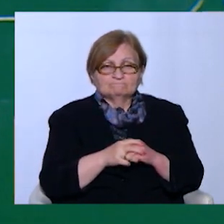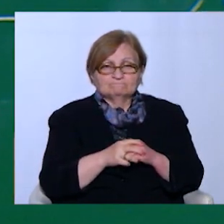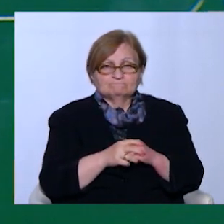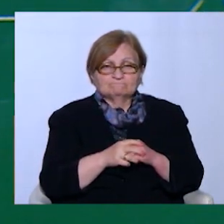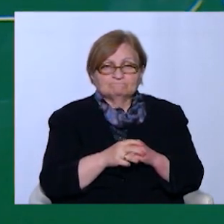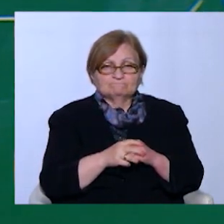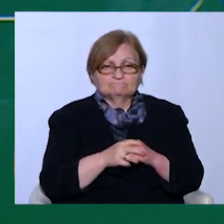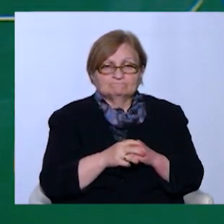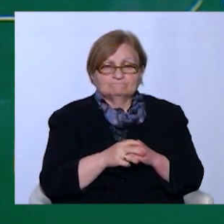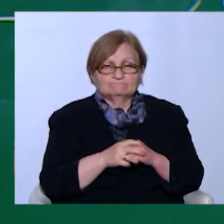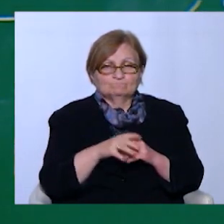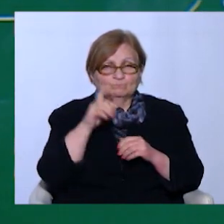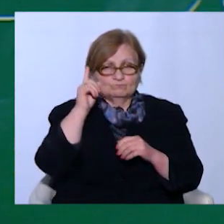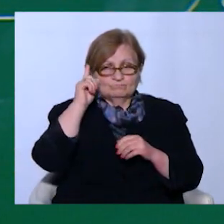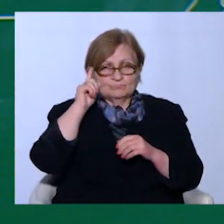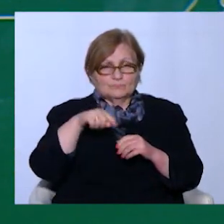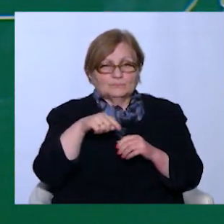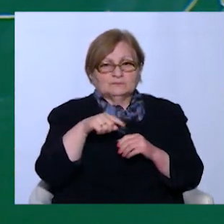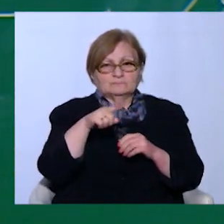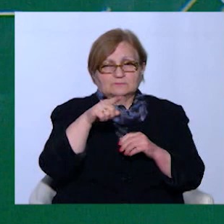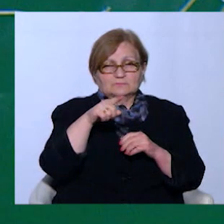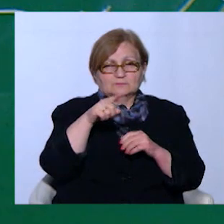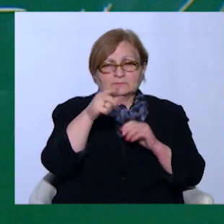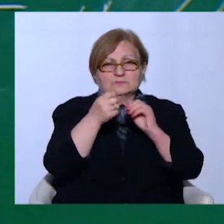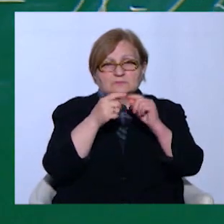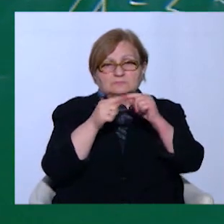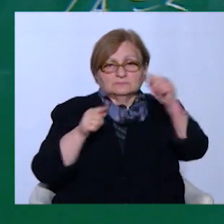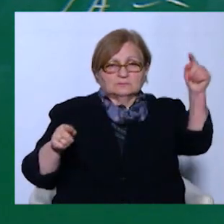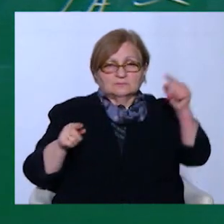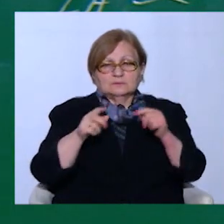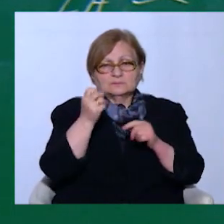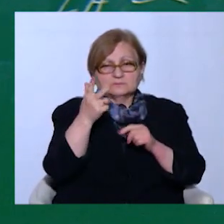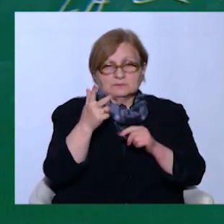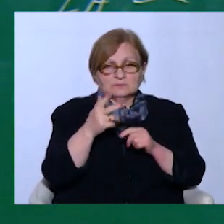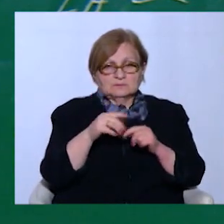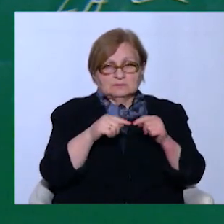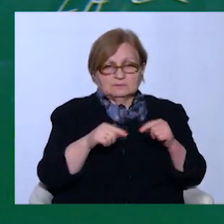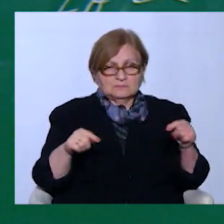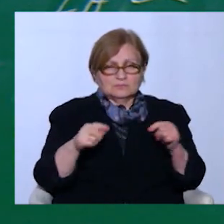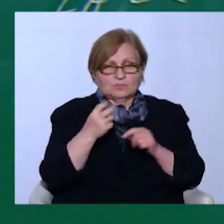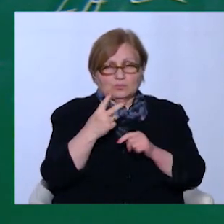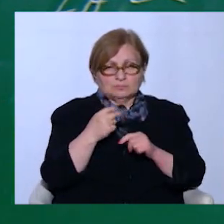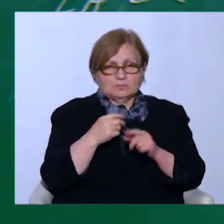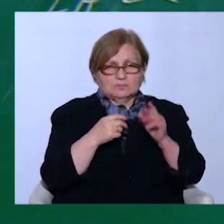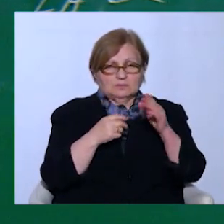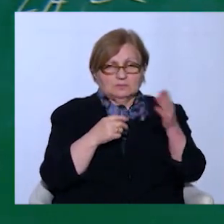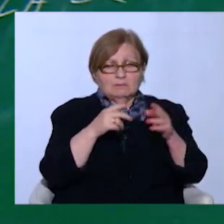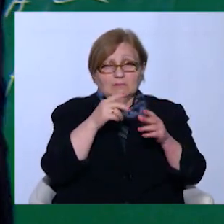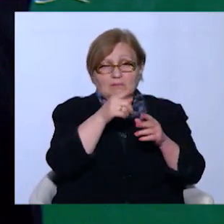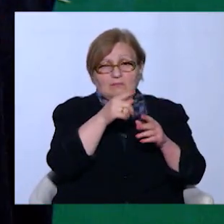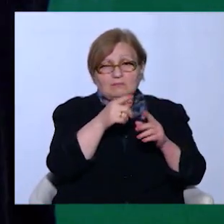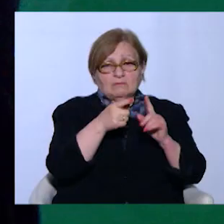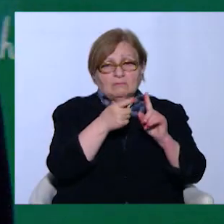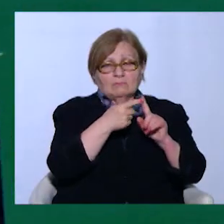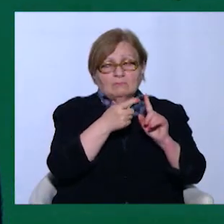C. ვიცით, რომ ჰიპოტენუზა არის 13, ერთ-ერთი კათეტი არის 12 და ვეძებთ მეორე